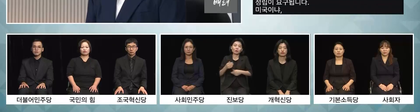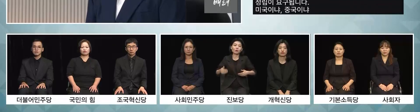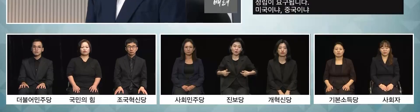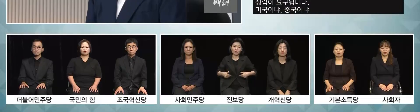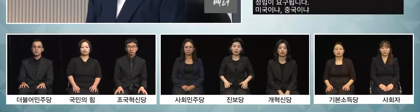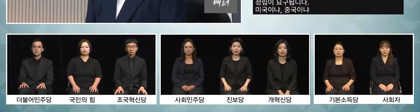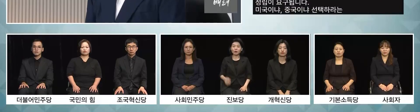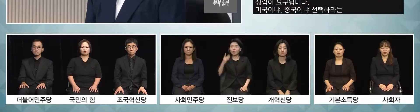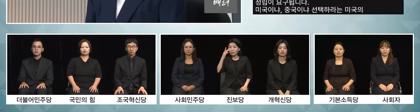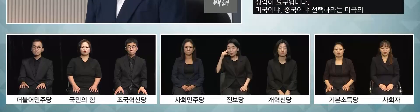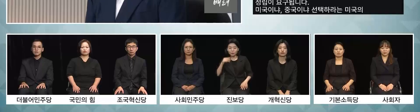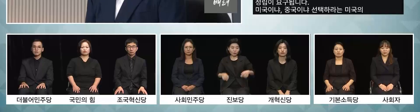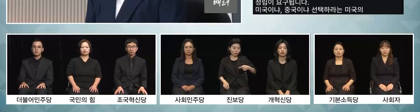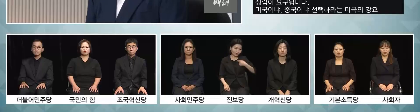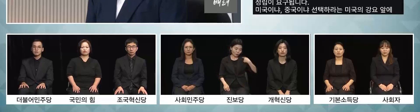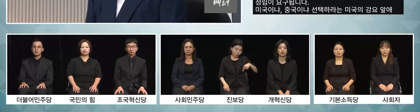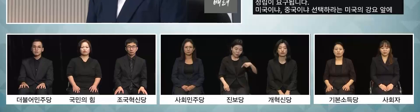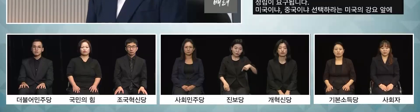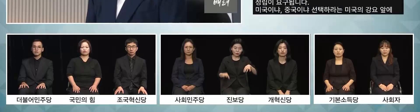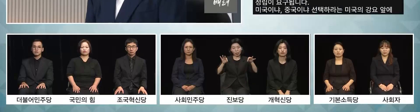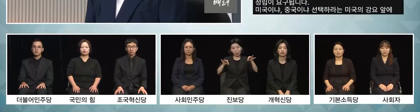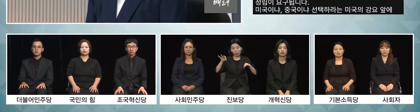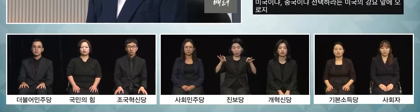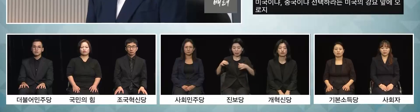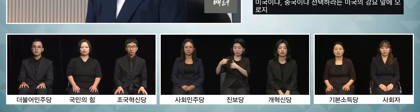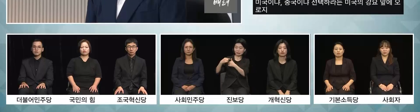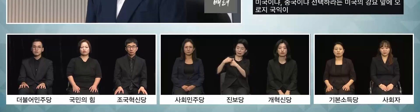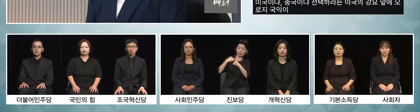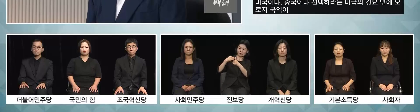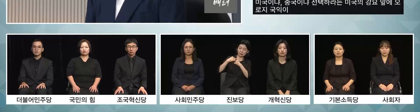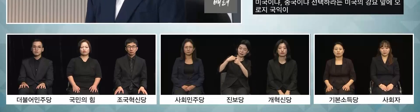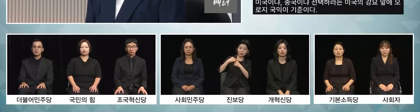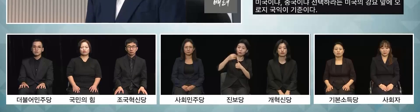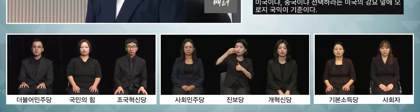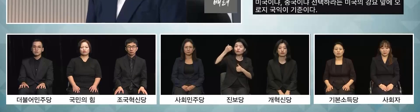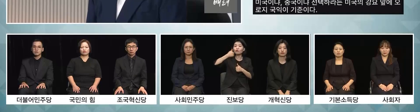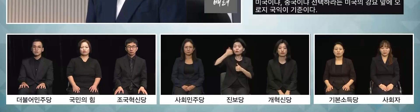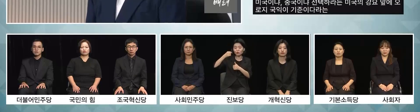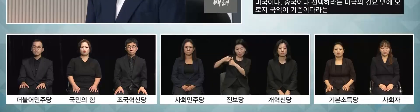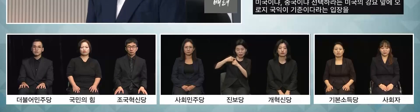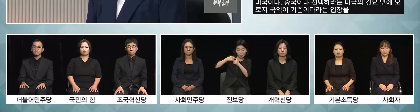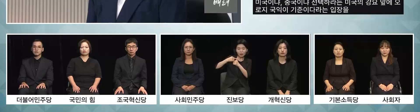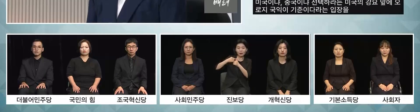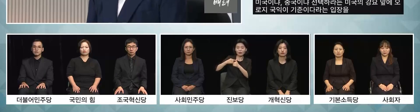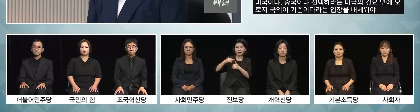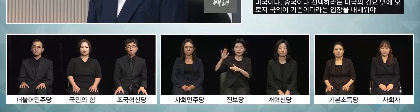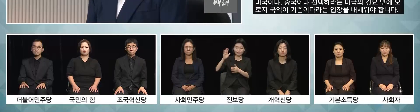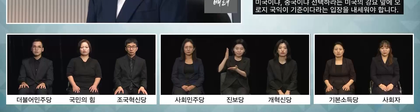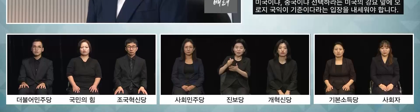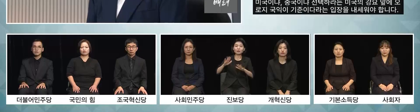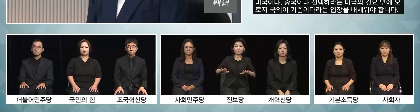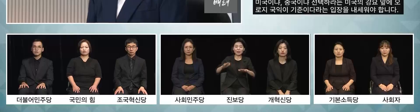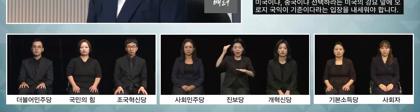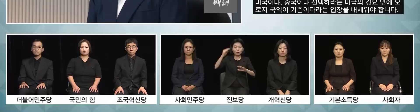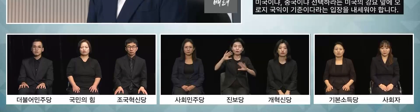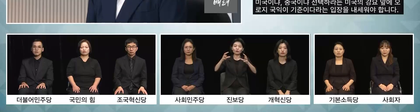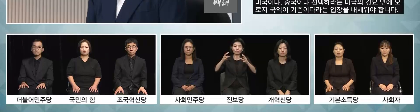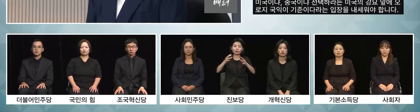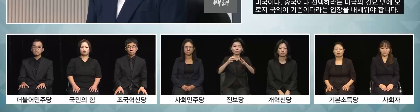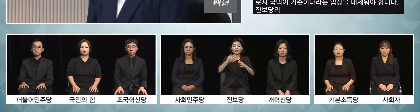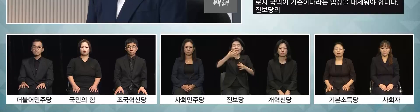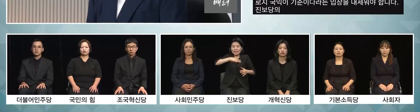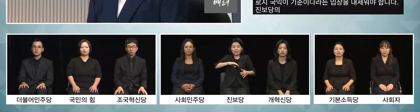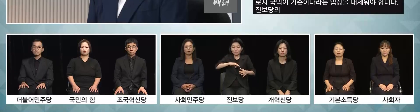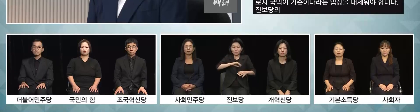선택하라는 미국의 강요 앞에 오로지 국익이 기준이다라는 입장을 내세워야 합니다. 진보당의